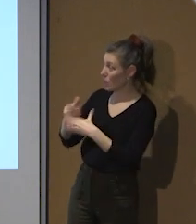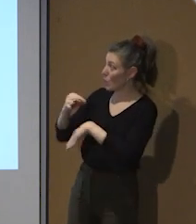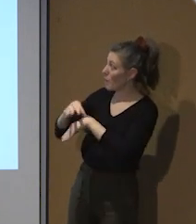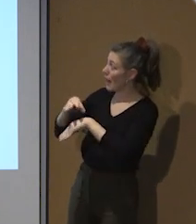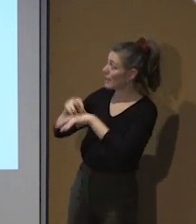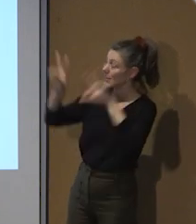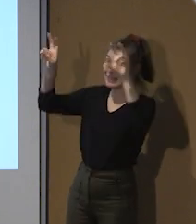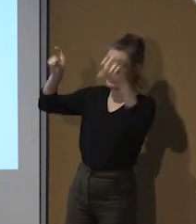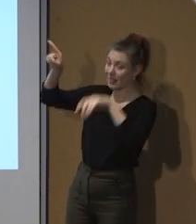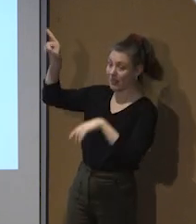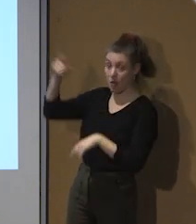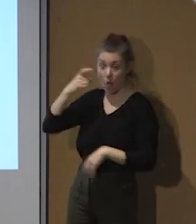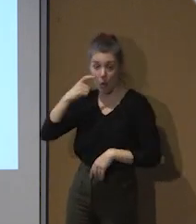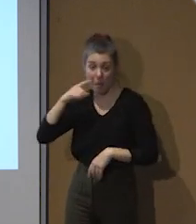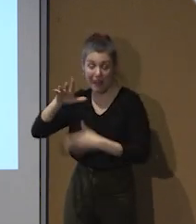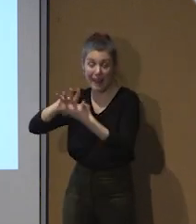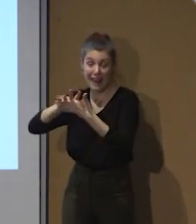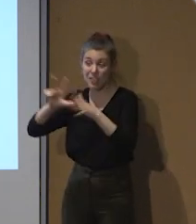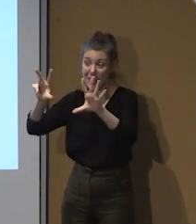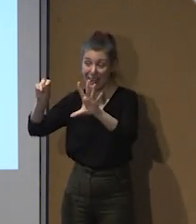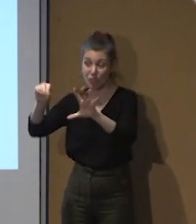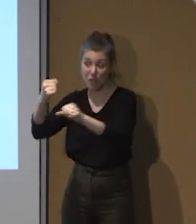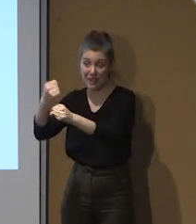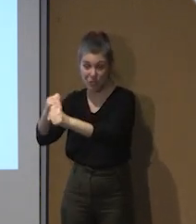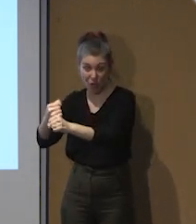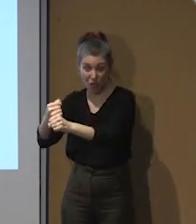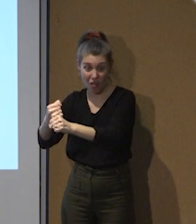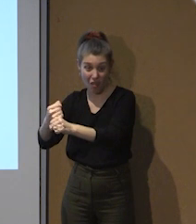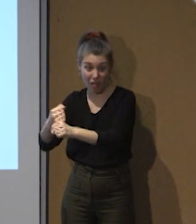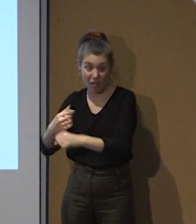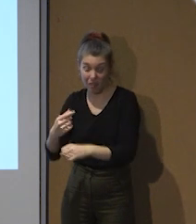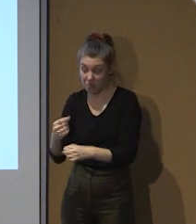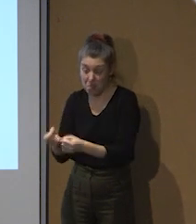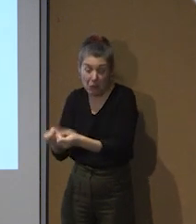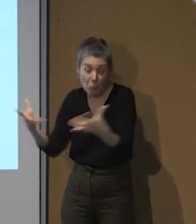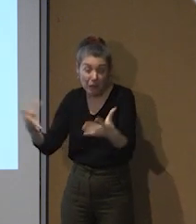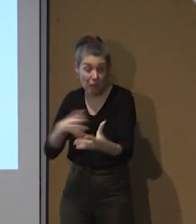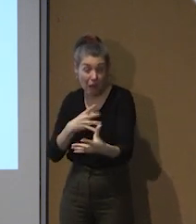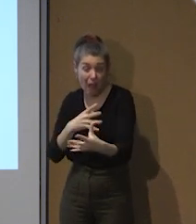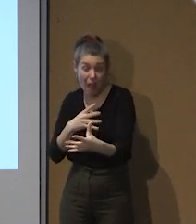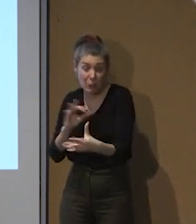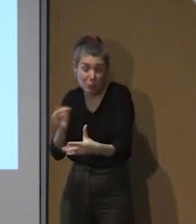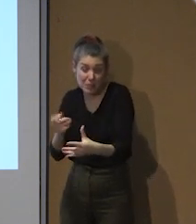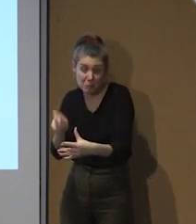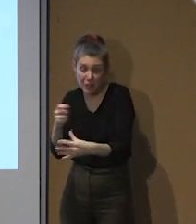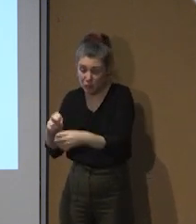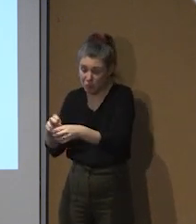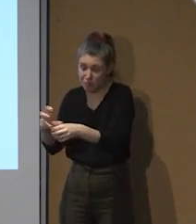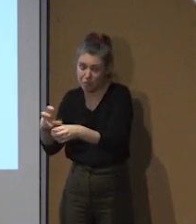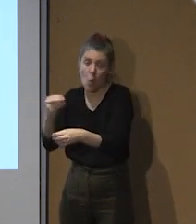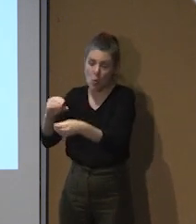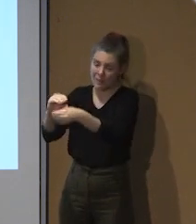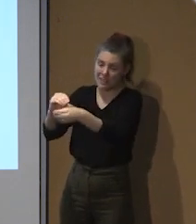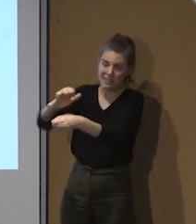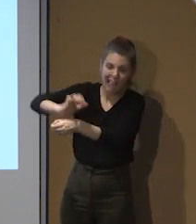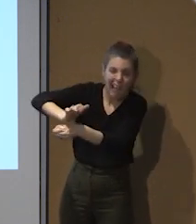80 ans, 96% de personnes ont une discopathie dégénérative. Sur ce qu'on va appeler la protrusion discale, c'est